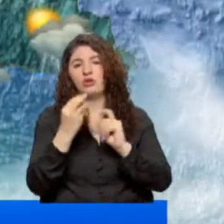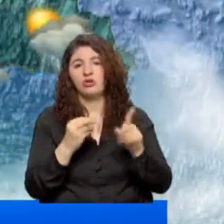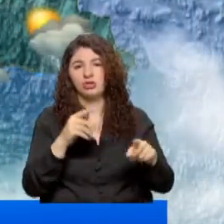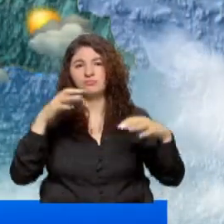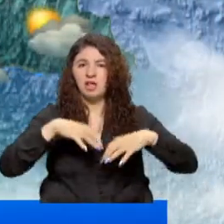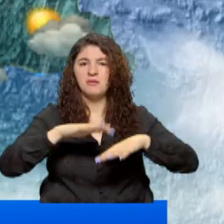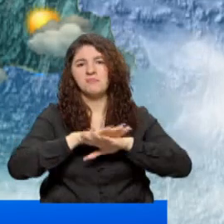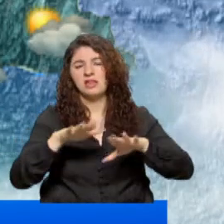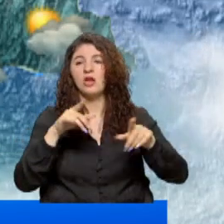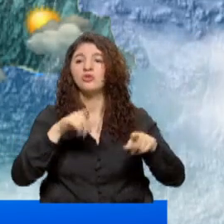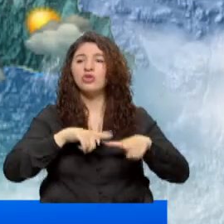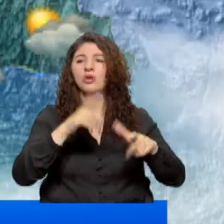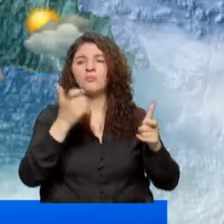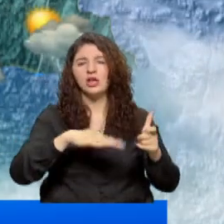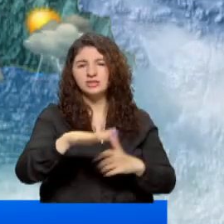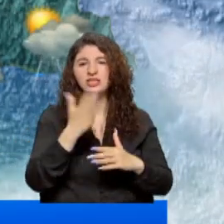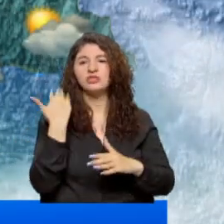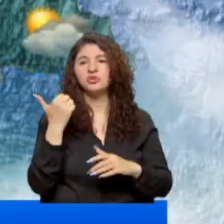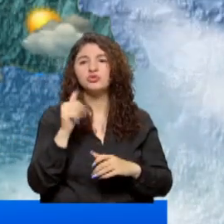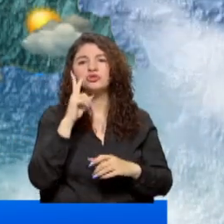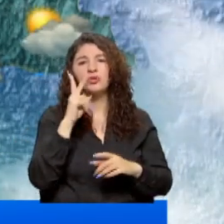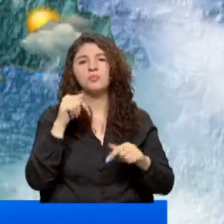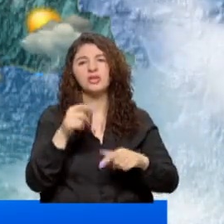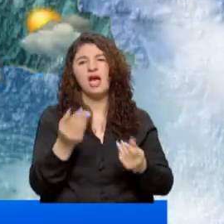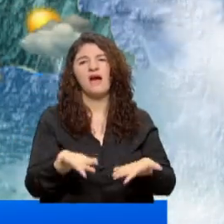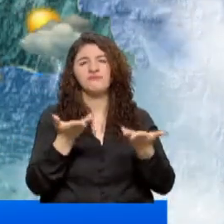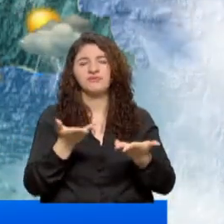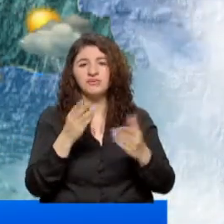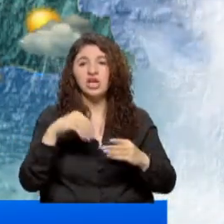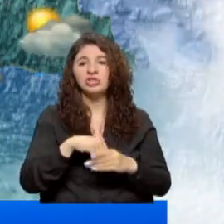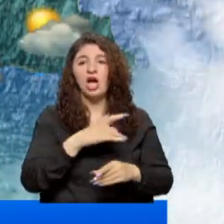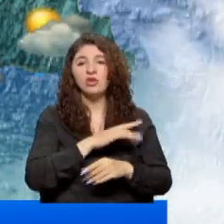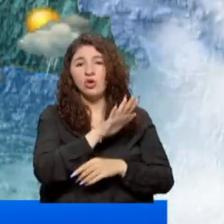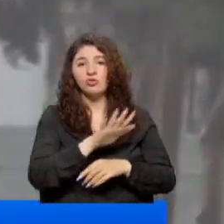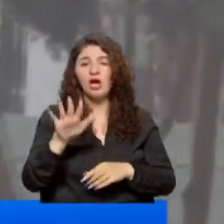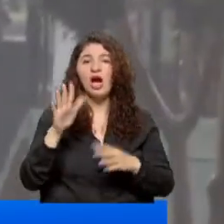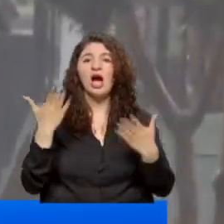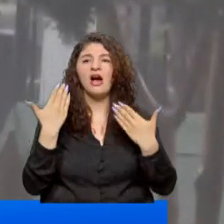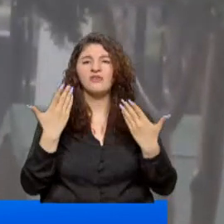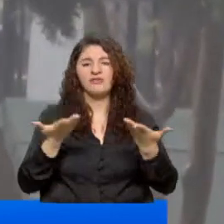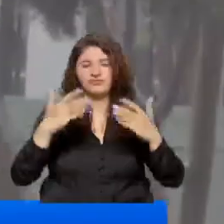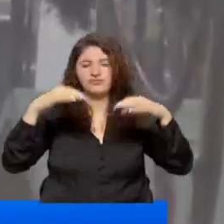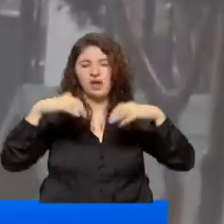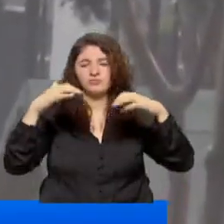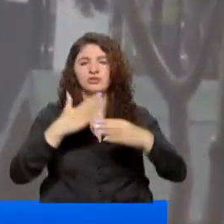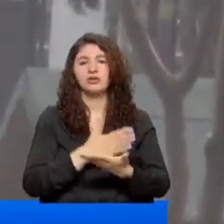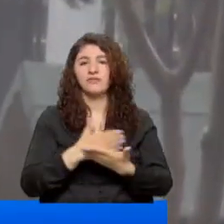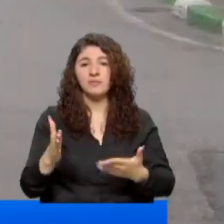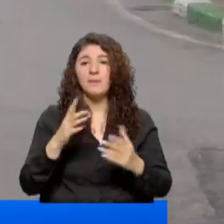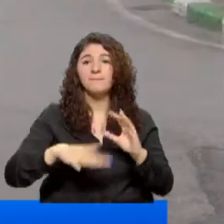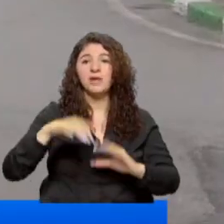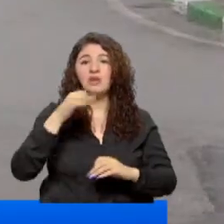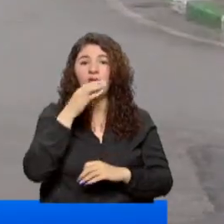görülecek doğudaki yağışlar bölgesel geçtiğimiz günlere göre bugün da hafif İç Anadolu bölgesinde hafif yağış geçişleri devam edecek